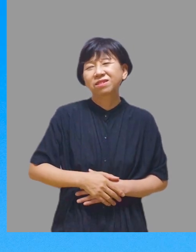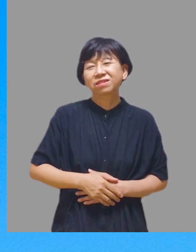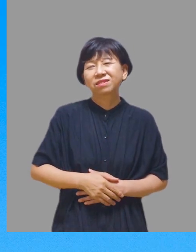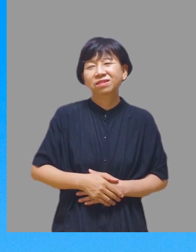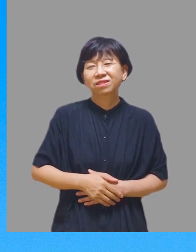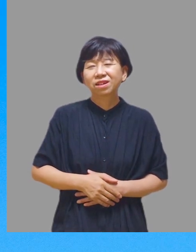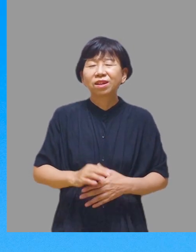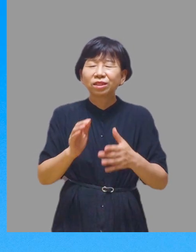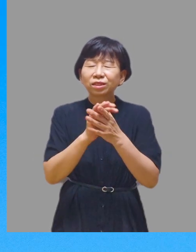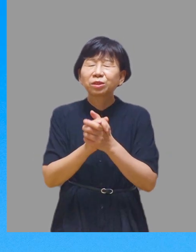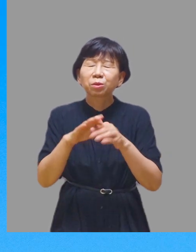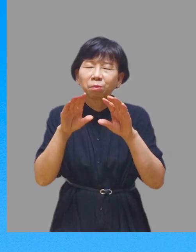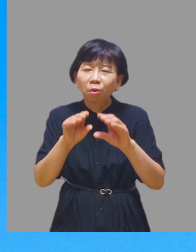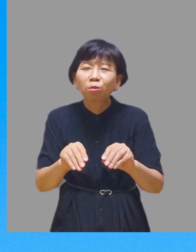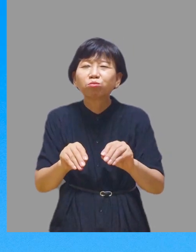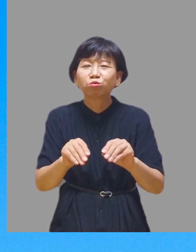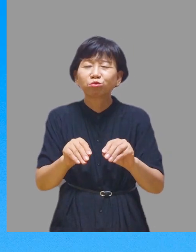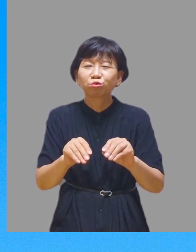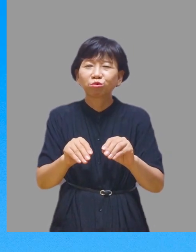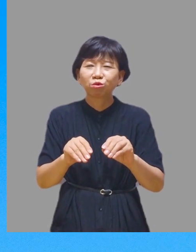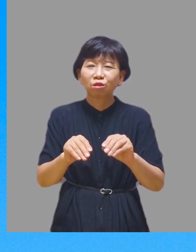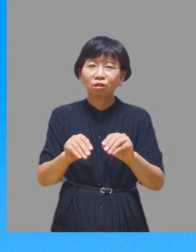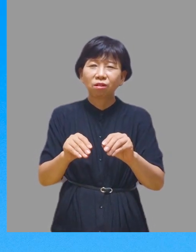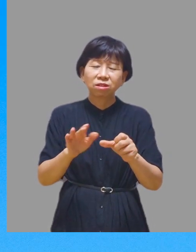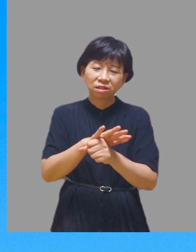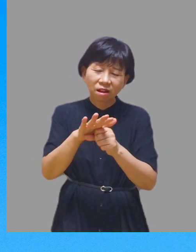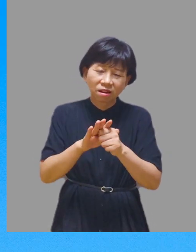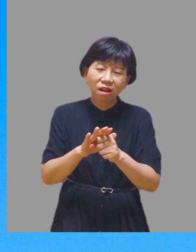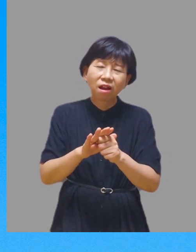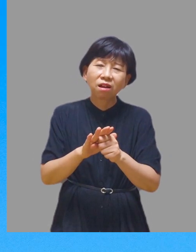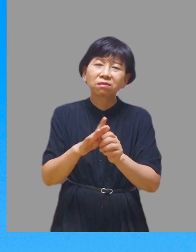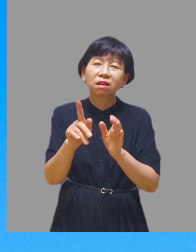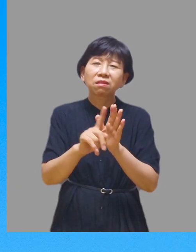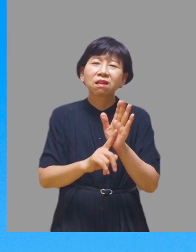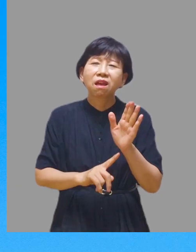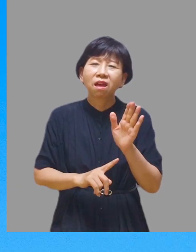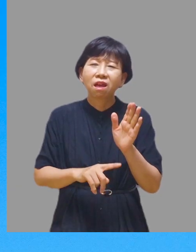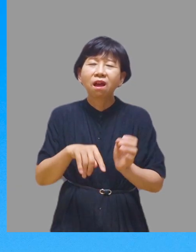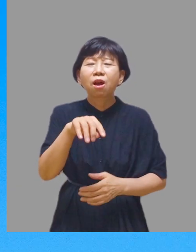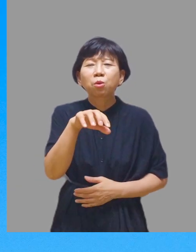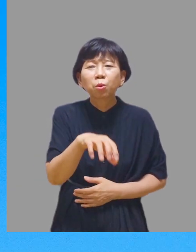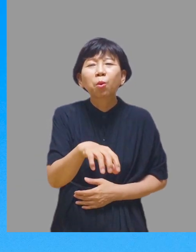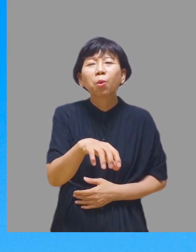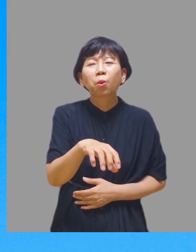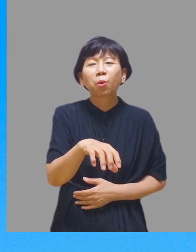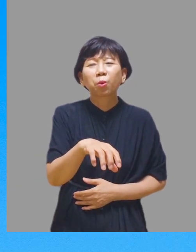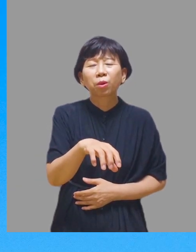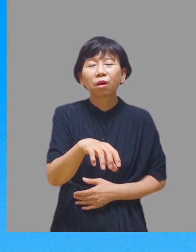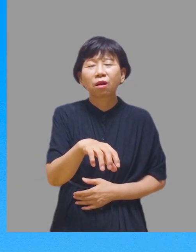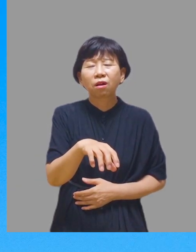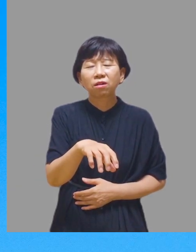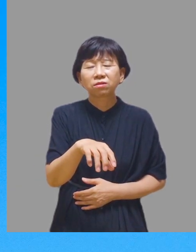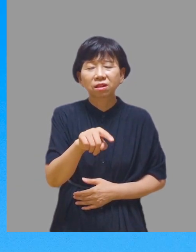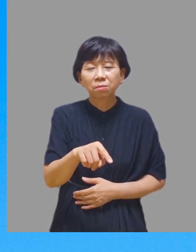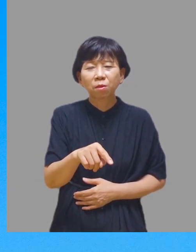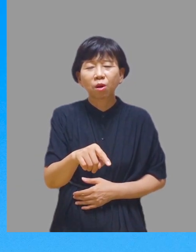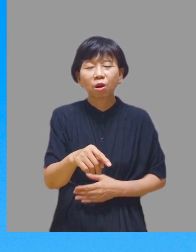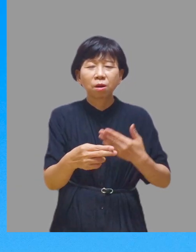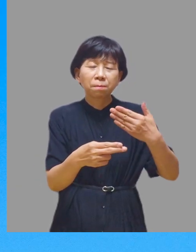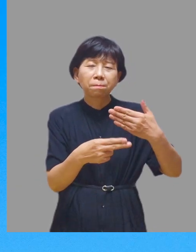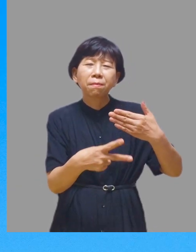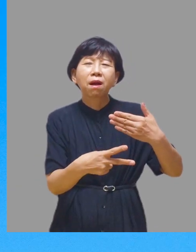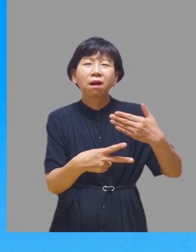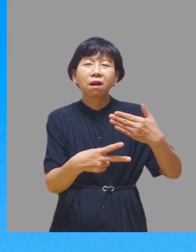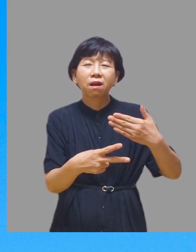더 이상 들려지지 않는 자리, 사랑이 식어버린 자리, 바로 그곳이 무너진 틈이라는 거죠.